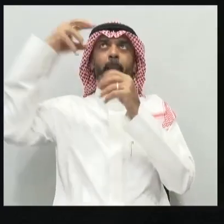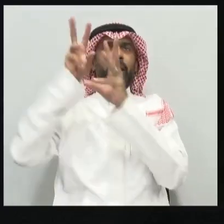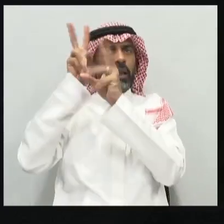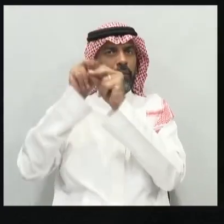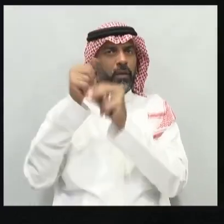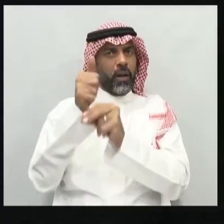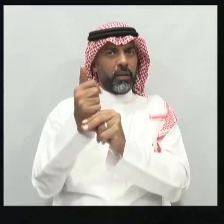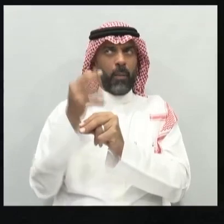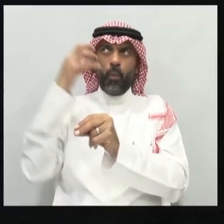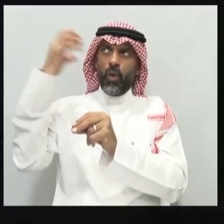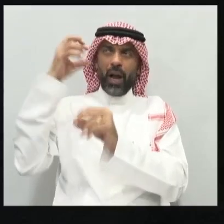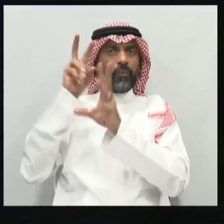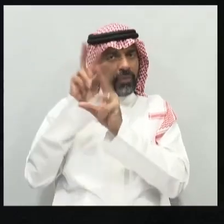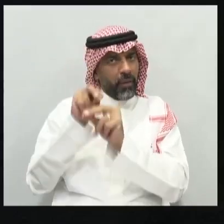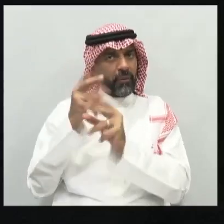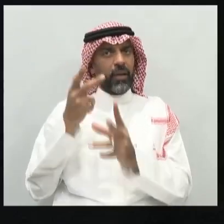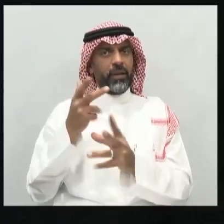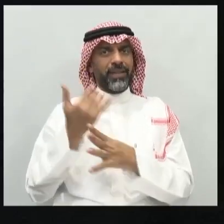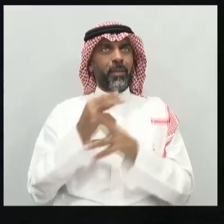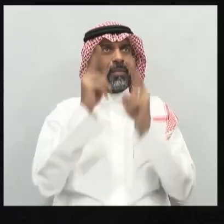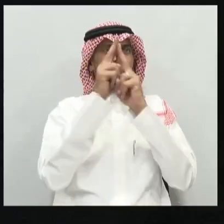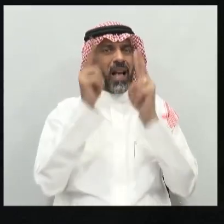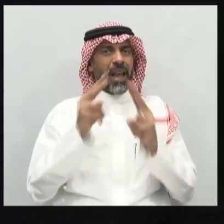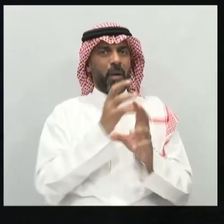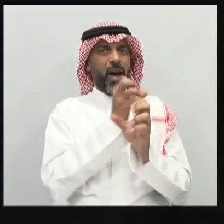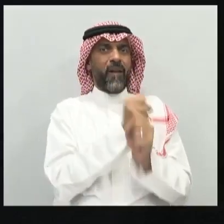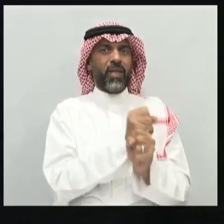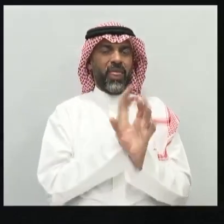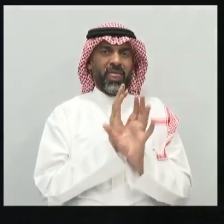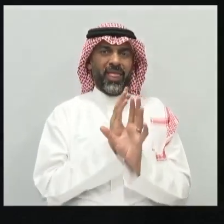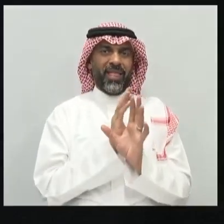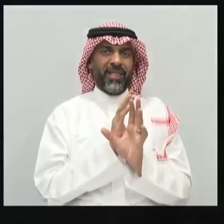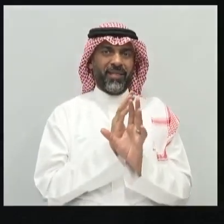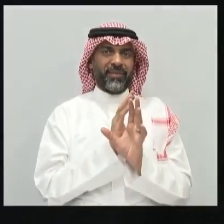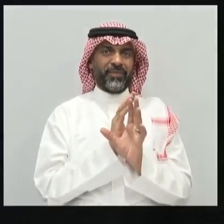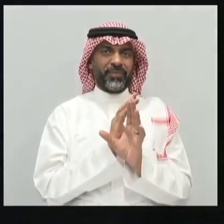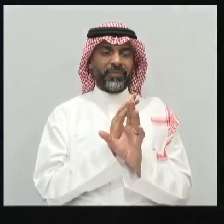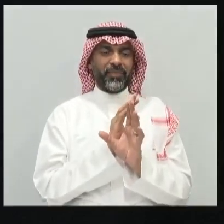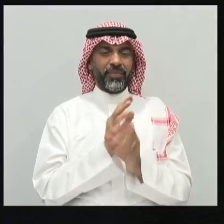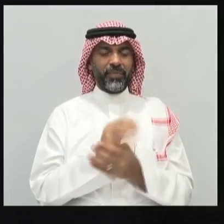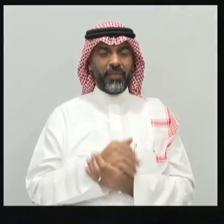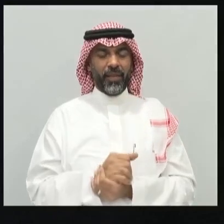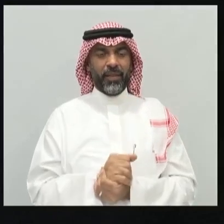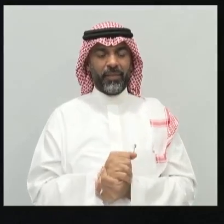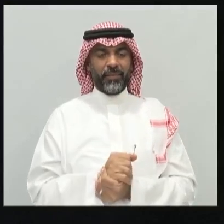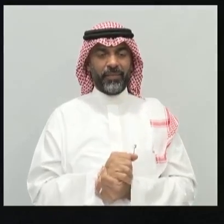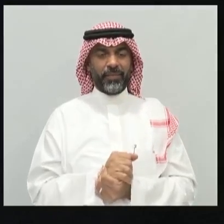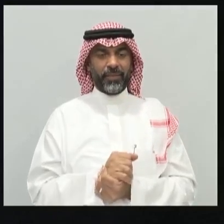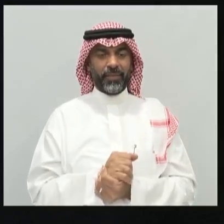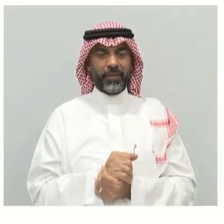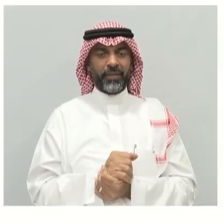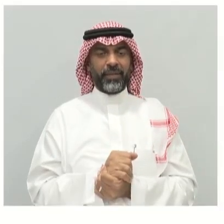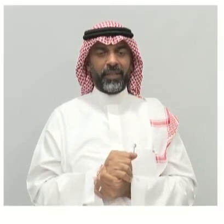النور نحافظ على الكهرباء هذا اقول له ترشيد طيب ايش معنى ترشيد